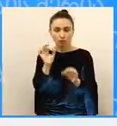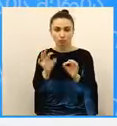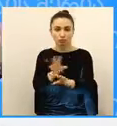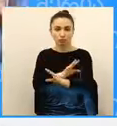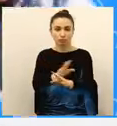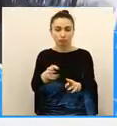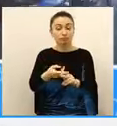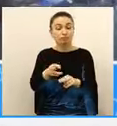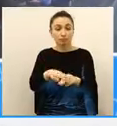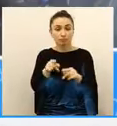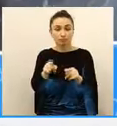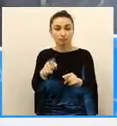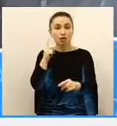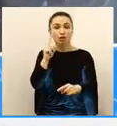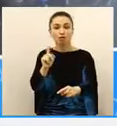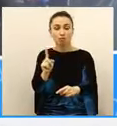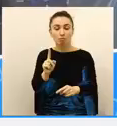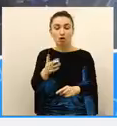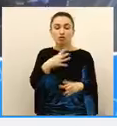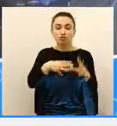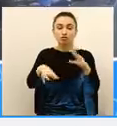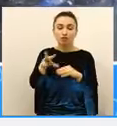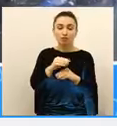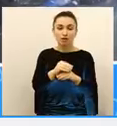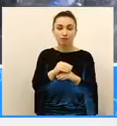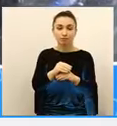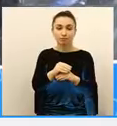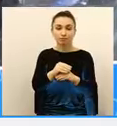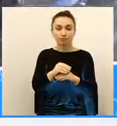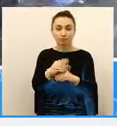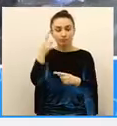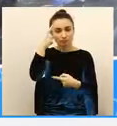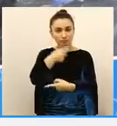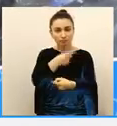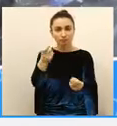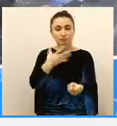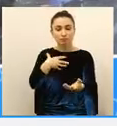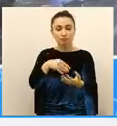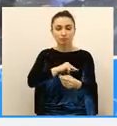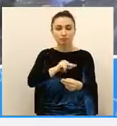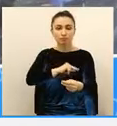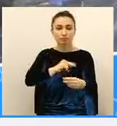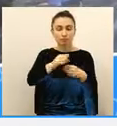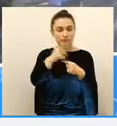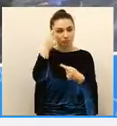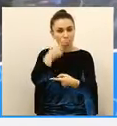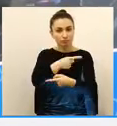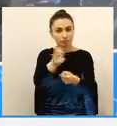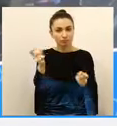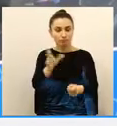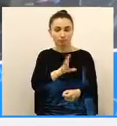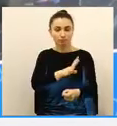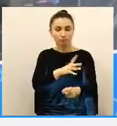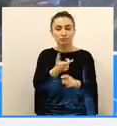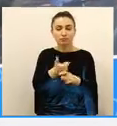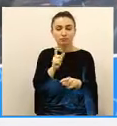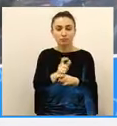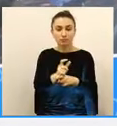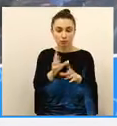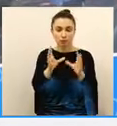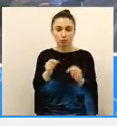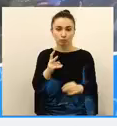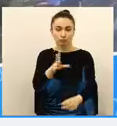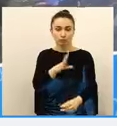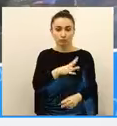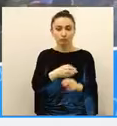დამოკიდებულება, მიუხედავად იმისა, რომ ჩვენ გავაფრთხილეთ ჩვენი თანამშრომლები, რომ ძალიან